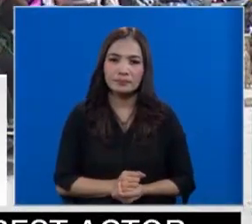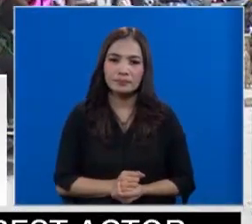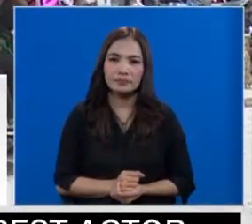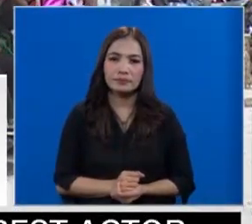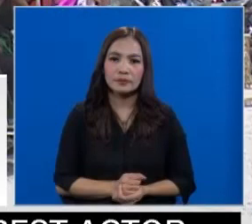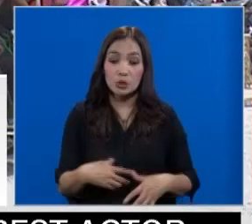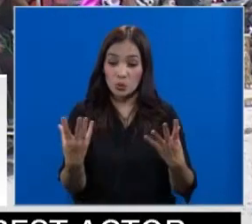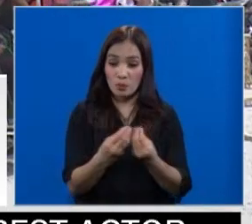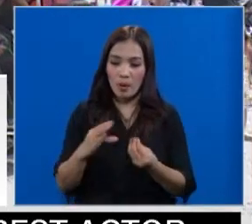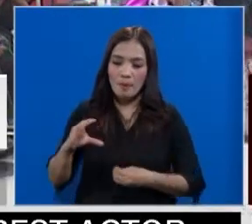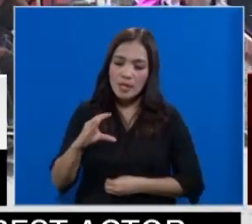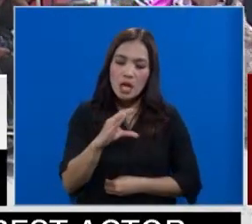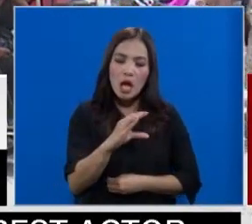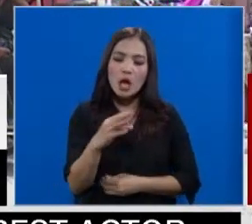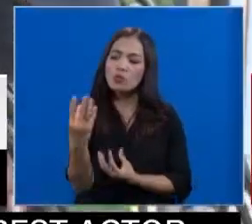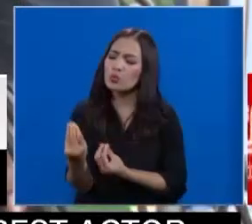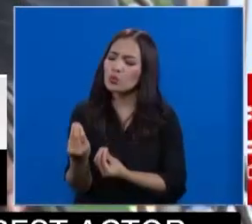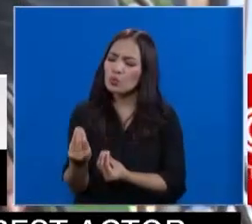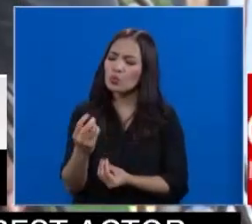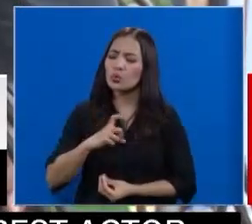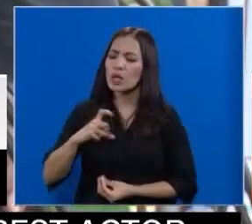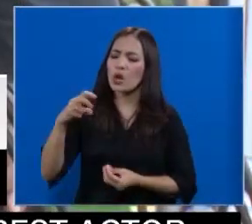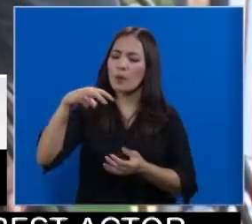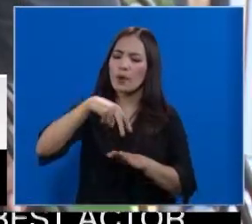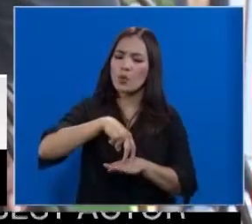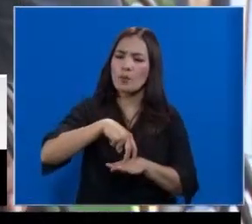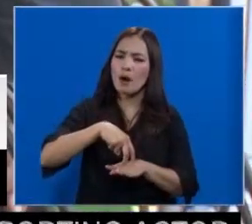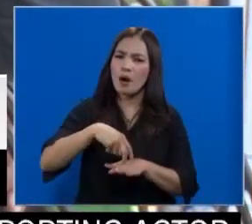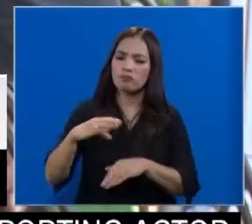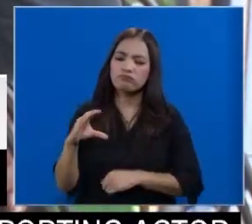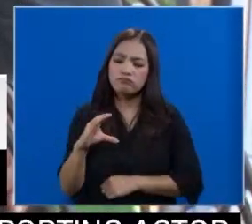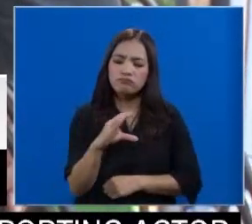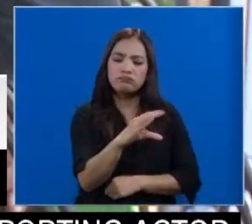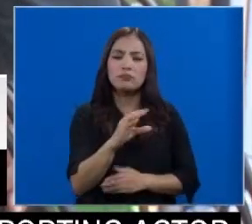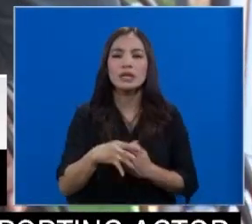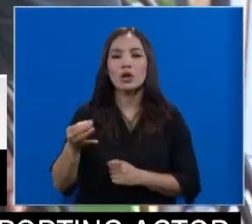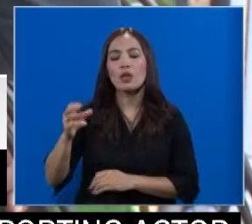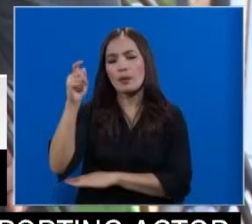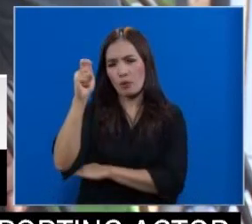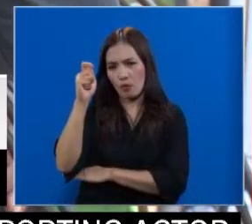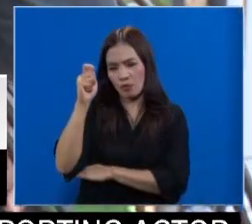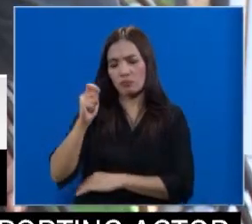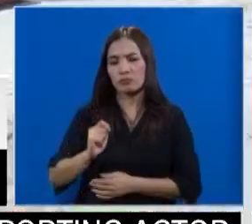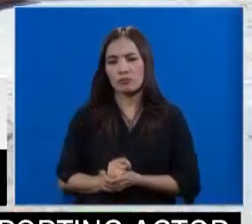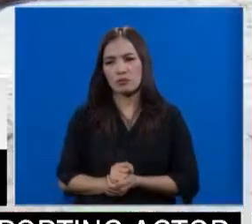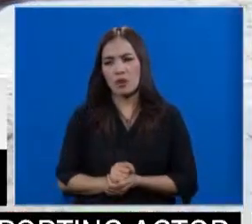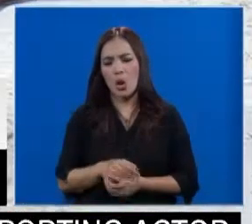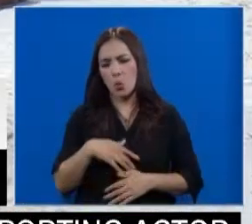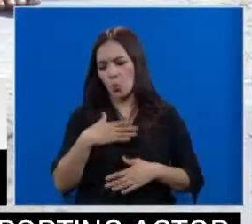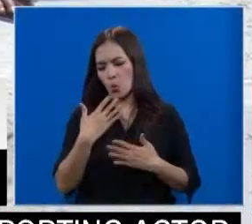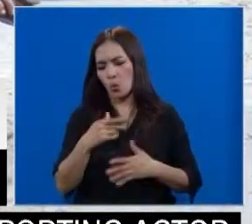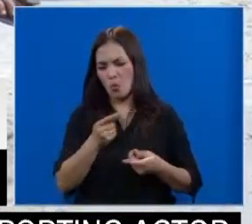Sejumlah beca menunggu calon penumpang di depan Pasar Anyar, Kebon Kembang, Jalan Dewi Sartika, Bogor, Jawa Barat. Nasib beca kini